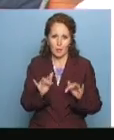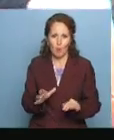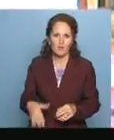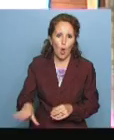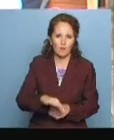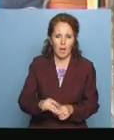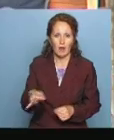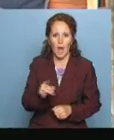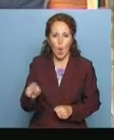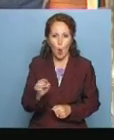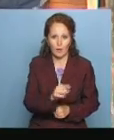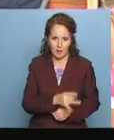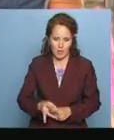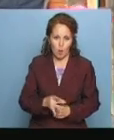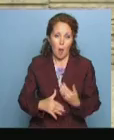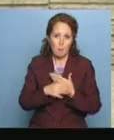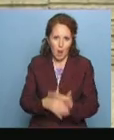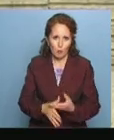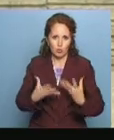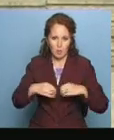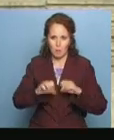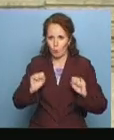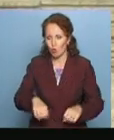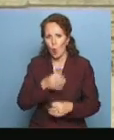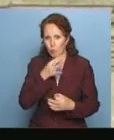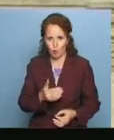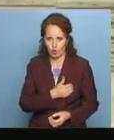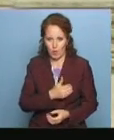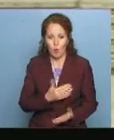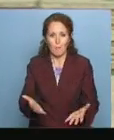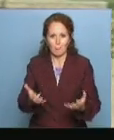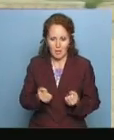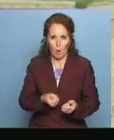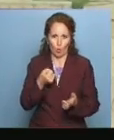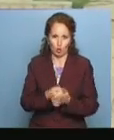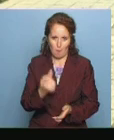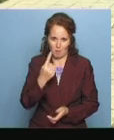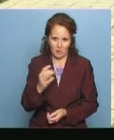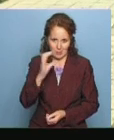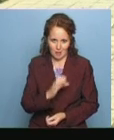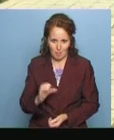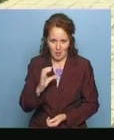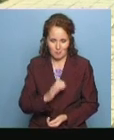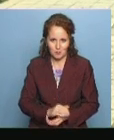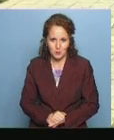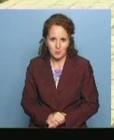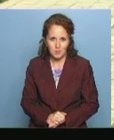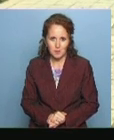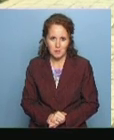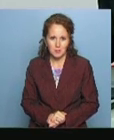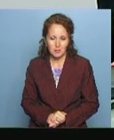Помочь семьям может любой желающий. Подарки будут принимать до 1 сентября. Надежда Николаева, Руслан Уриахметов, телеканал «Моя